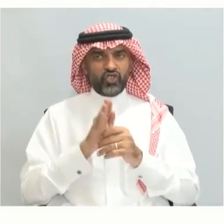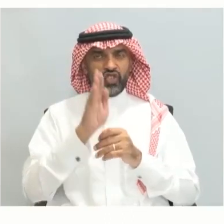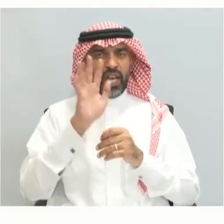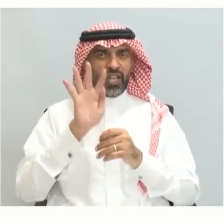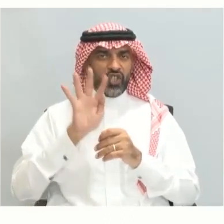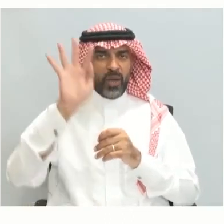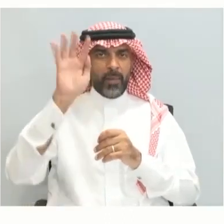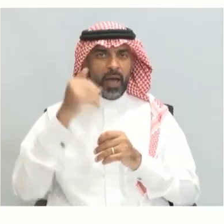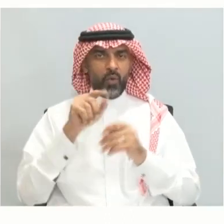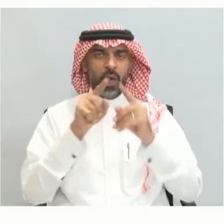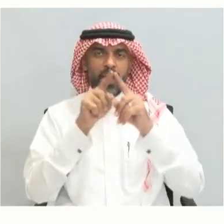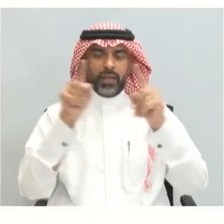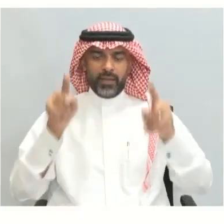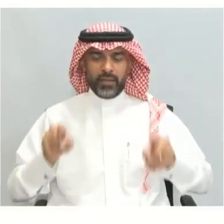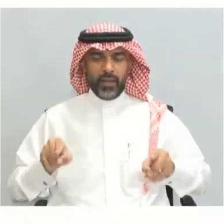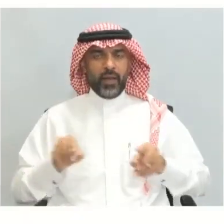اطار